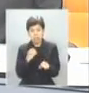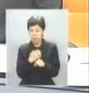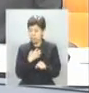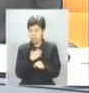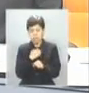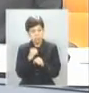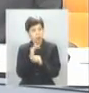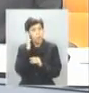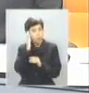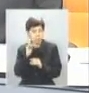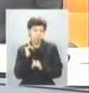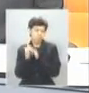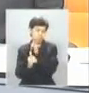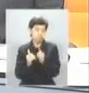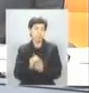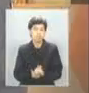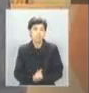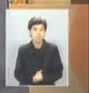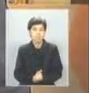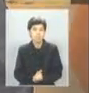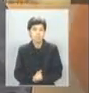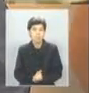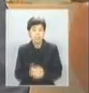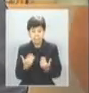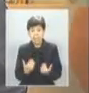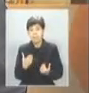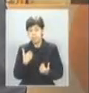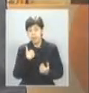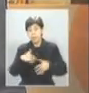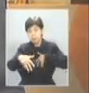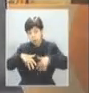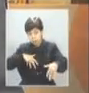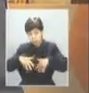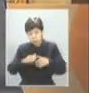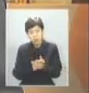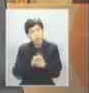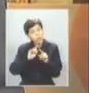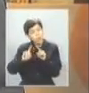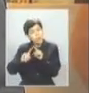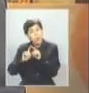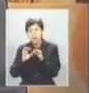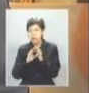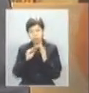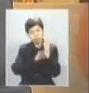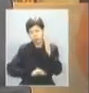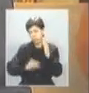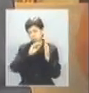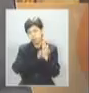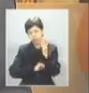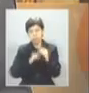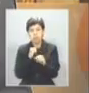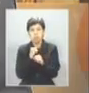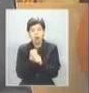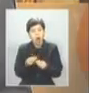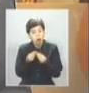ไปร่วมงานในวันพรุ่งนี้ด้วยนะคะ ครับและสิ่งที่เกิดขึ้นในวันนี้ประชาชนและศิษยานุศิษย์จากทั่วประเทศร่วมพิธีเคลื่อนส